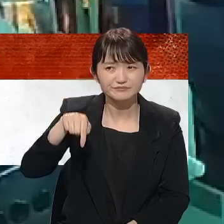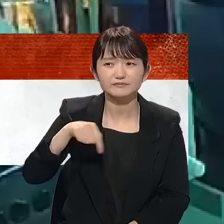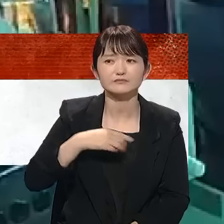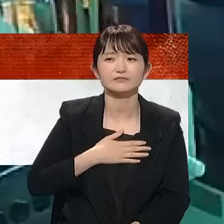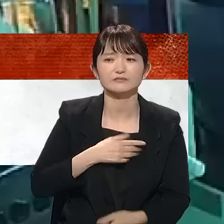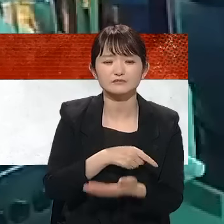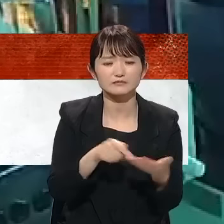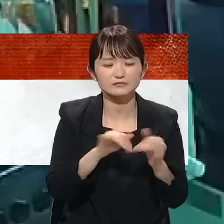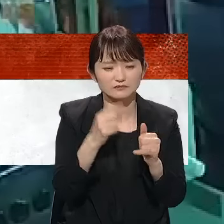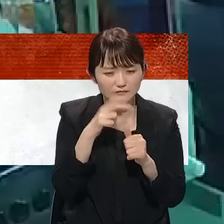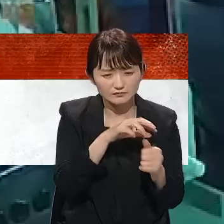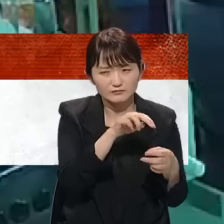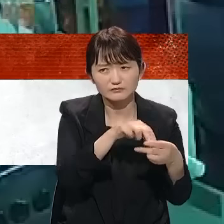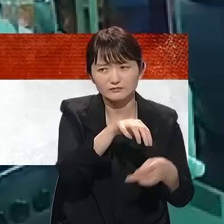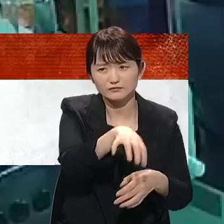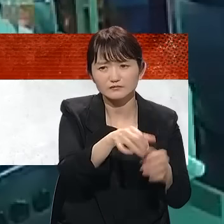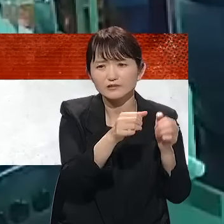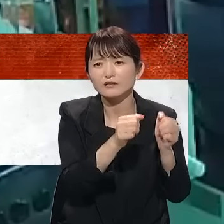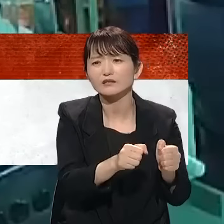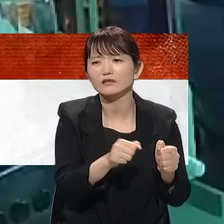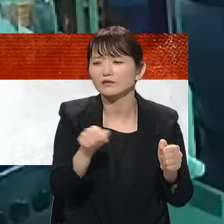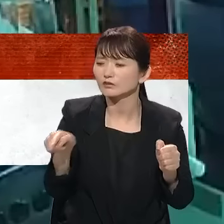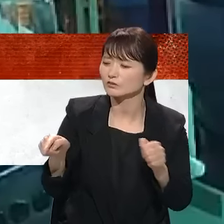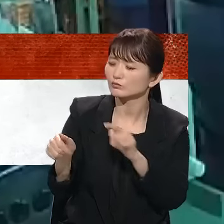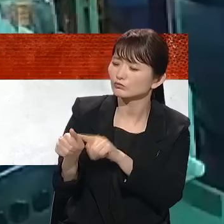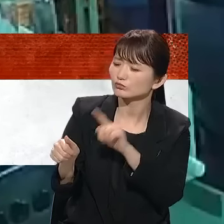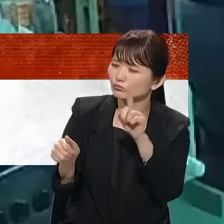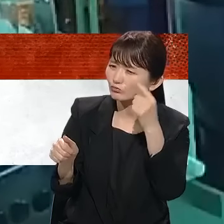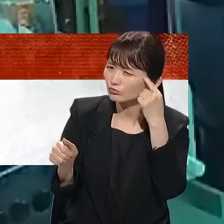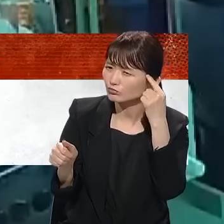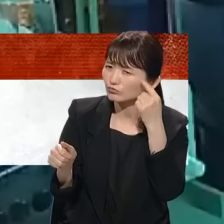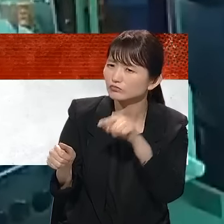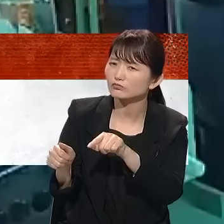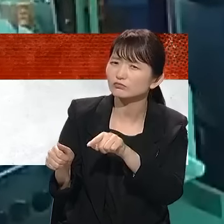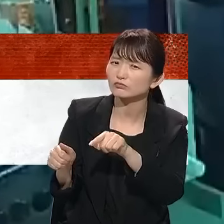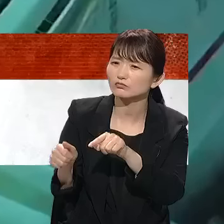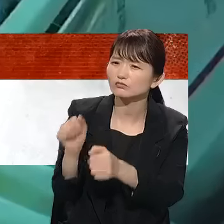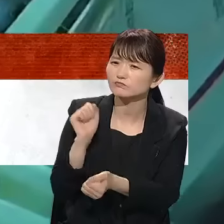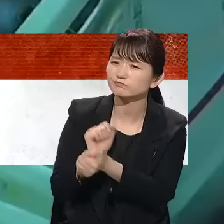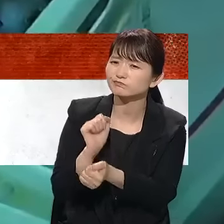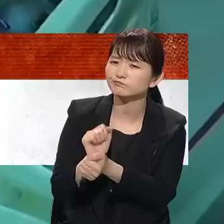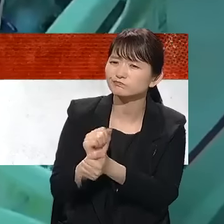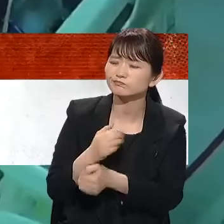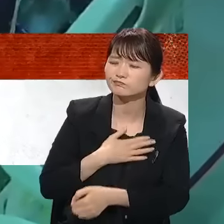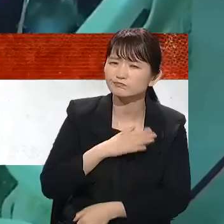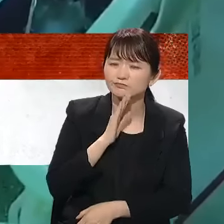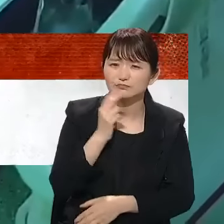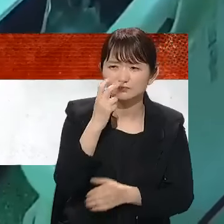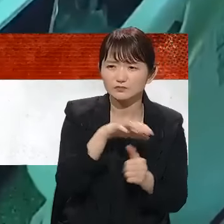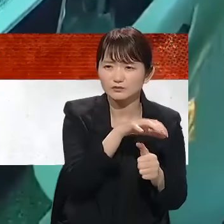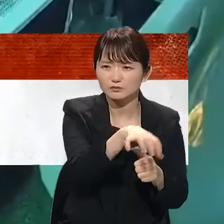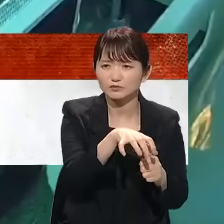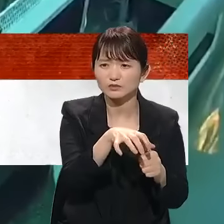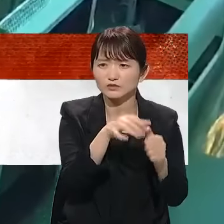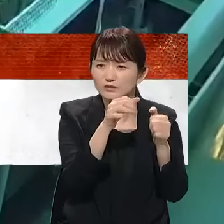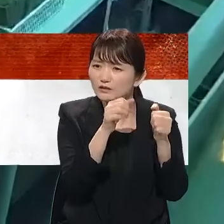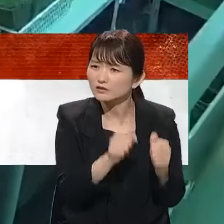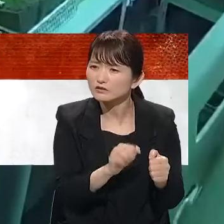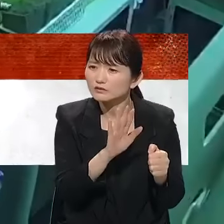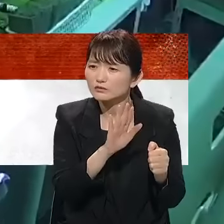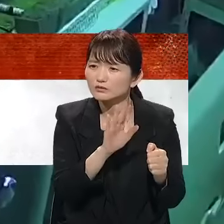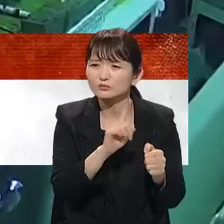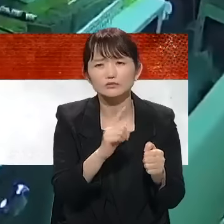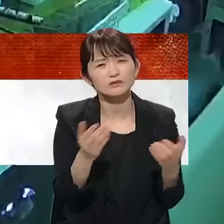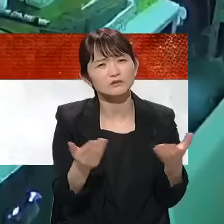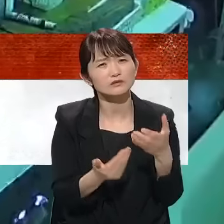이렇게 피해자 보호센터에 있는데 쟤는 무슨 생각을 하고 있는 거지? 내가 진짜 보호소 안 있었으면은